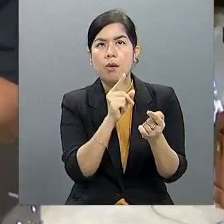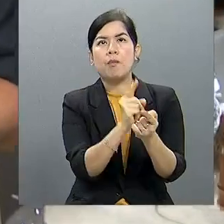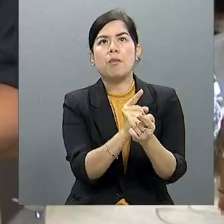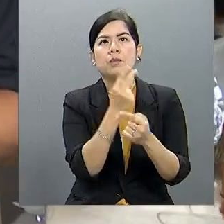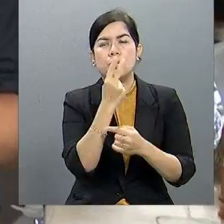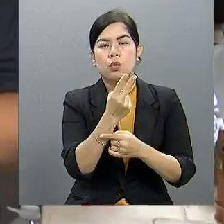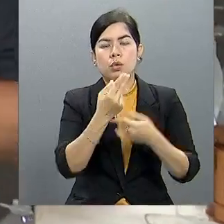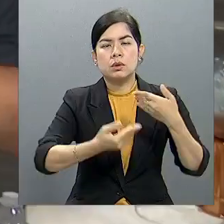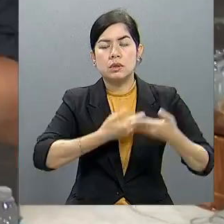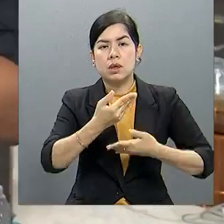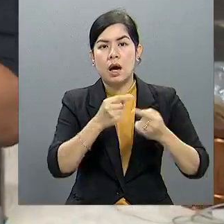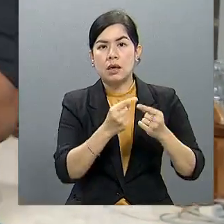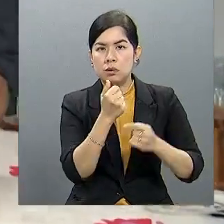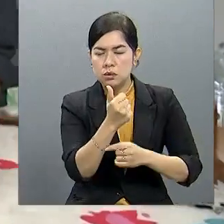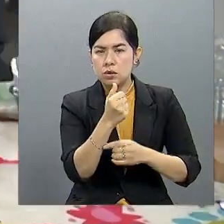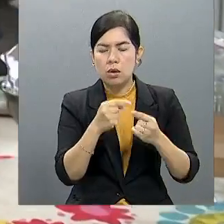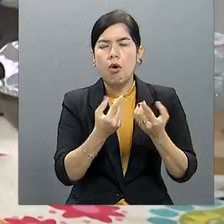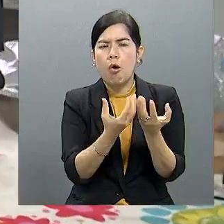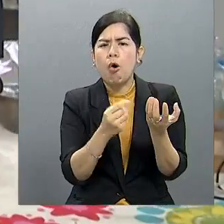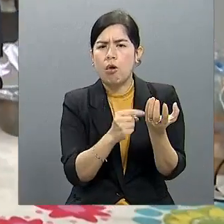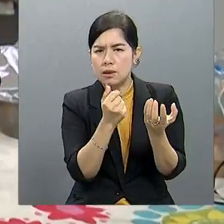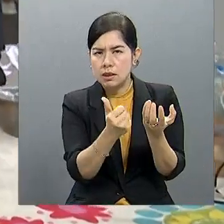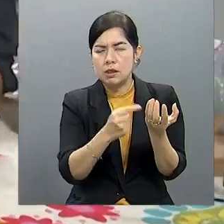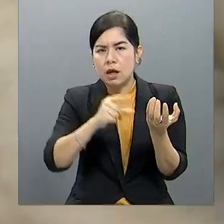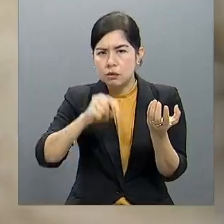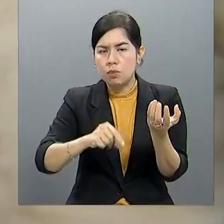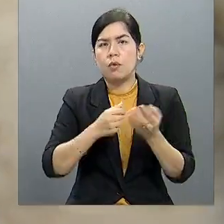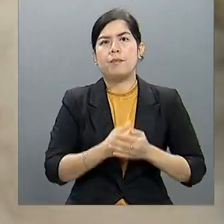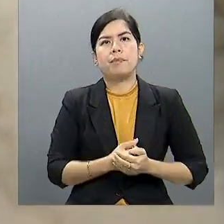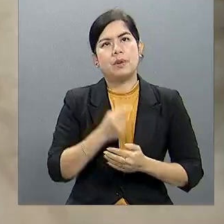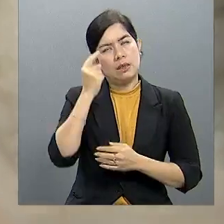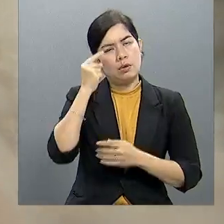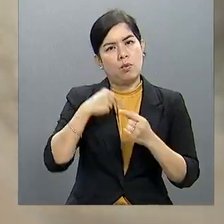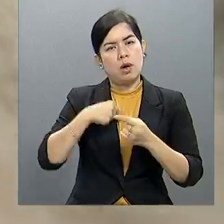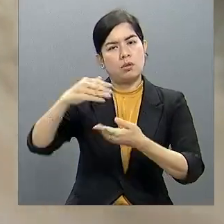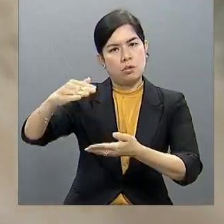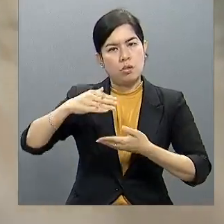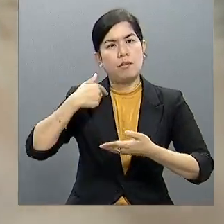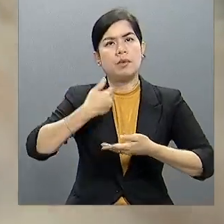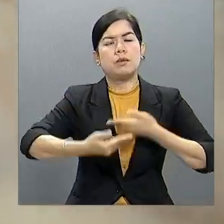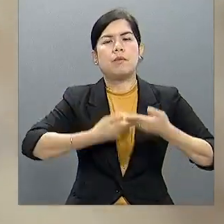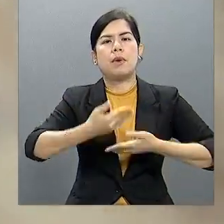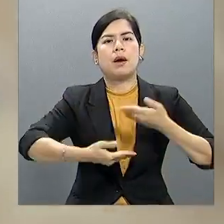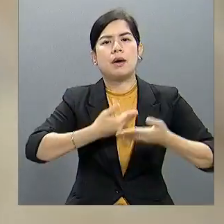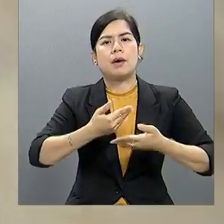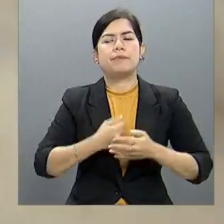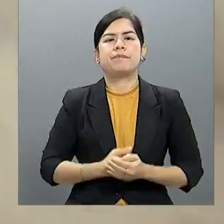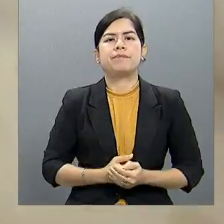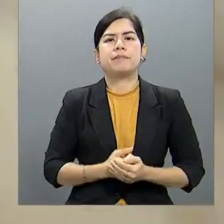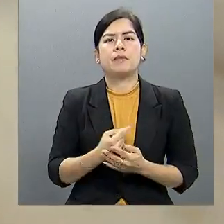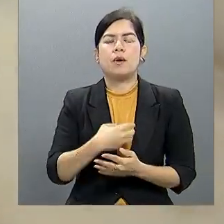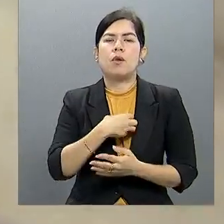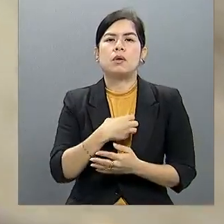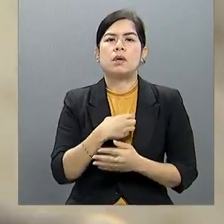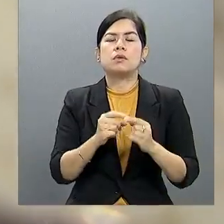คณภาพดี อยากเอาขาขายช่ใหกำลงใจหน่อยสำรับคนที่เจอผโ้ทดเดีวกับ